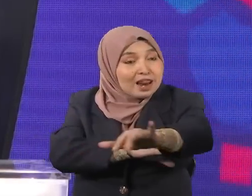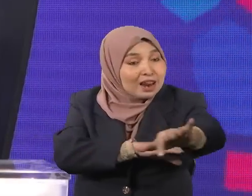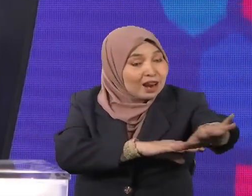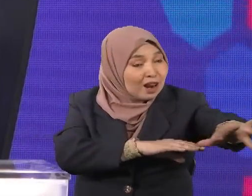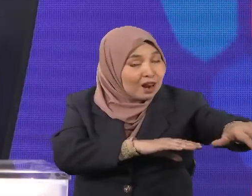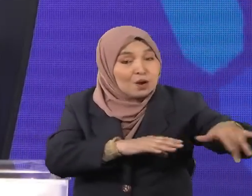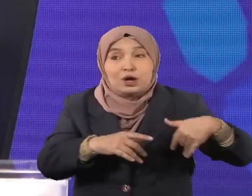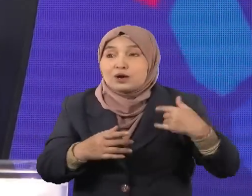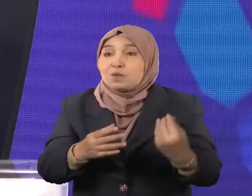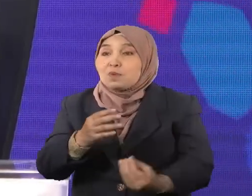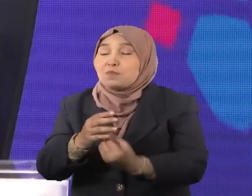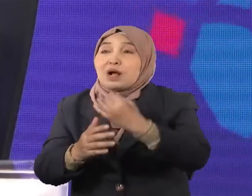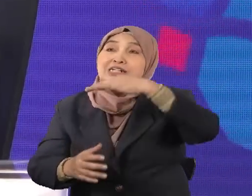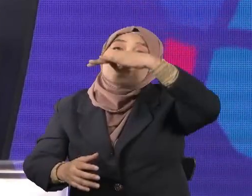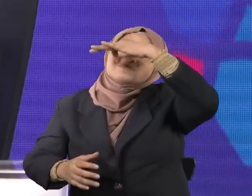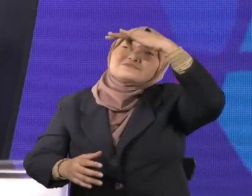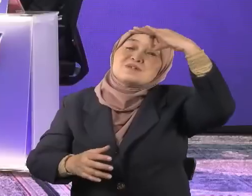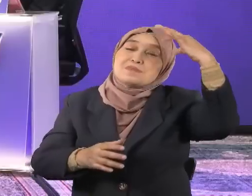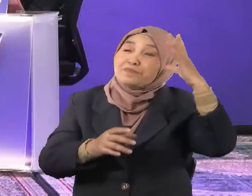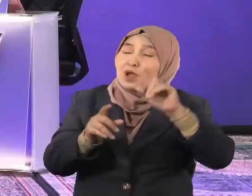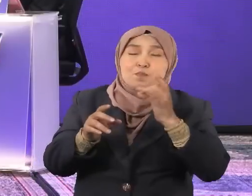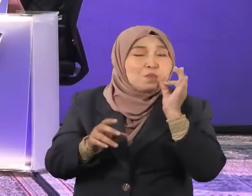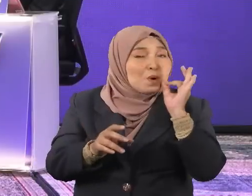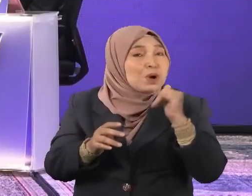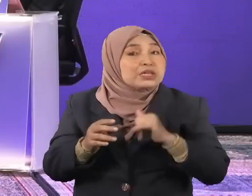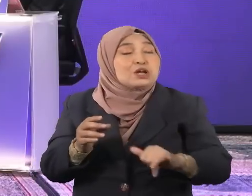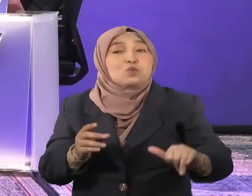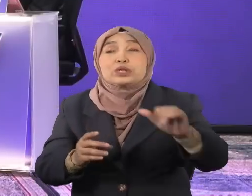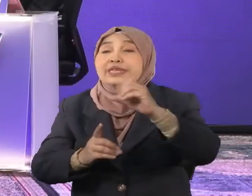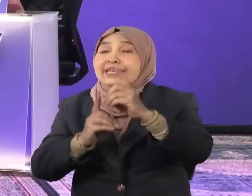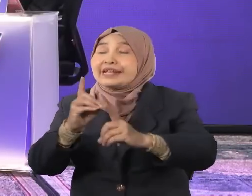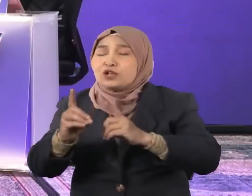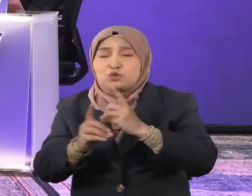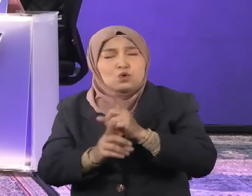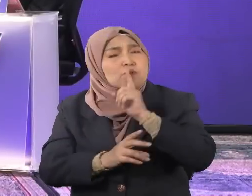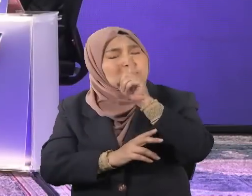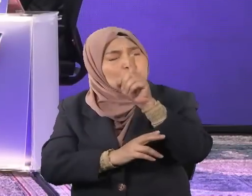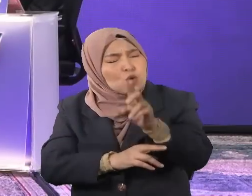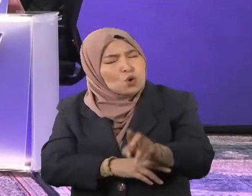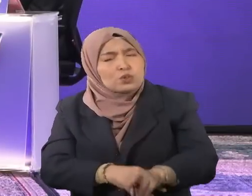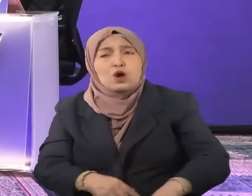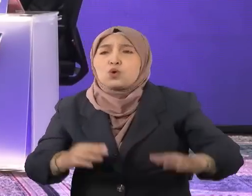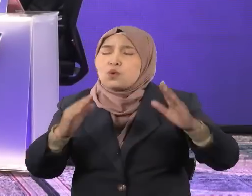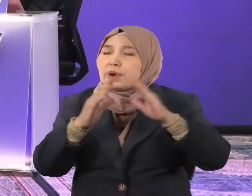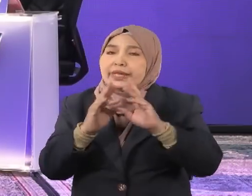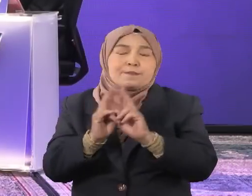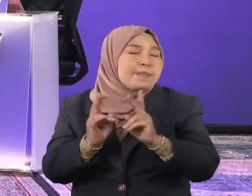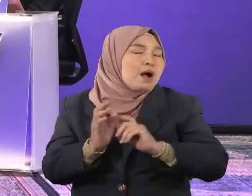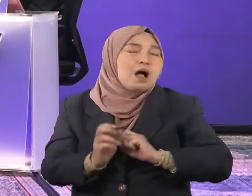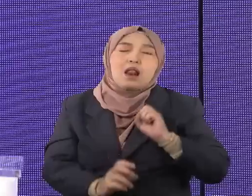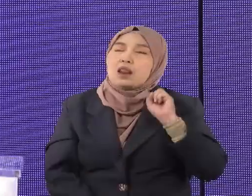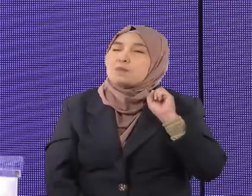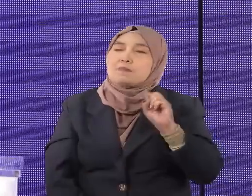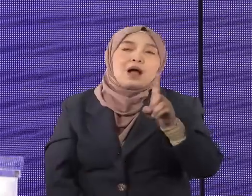itu tanam-tanaman anggur, buah apa sebagainya di dunia ini, itu adalah real estate ataupun rumah yang paling mahal.